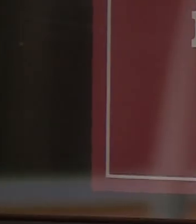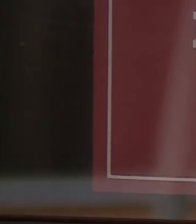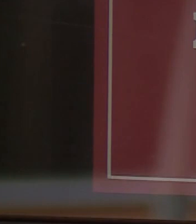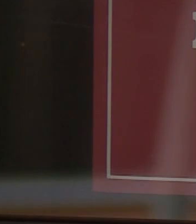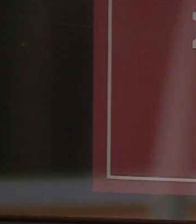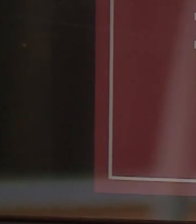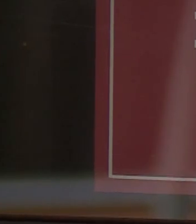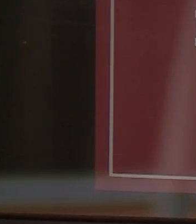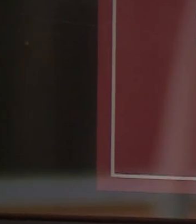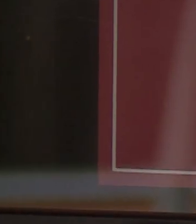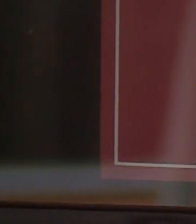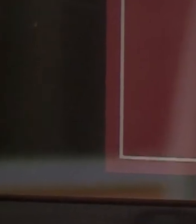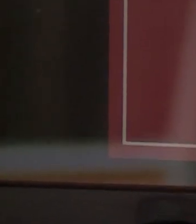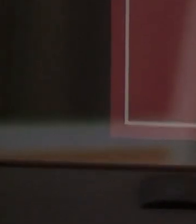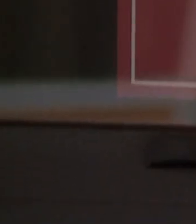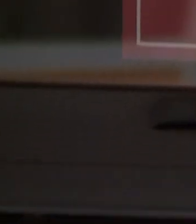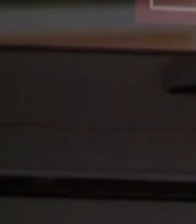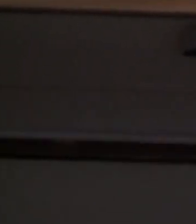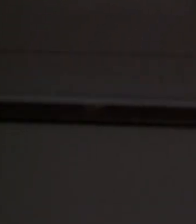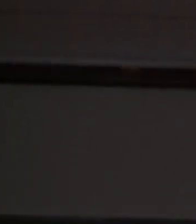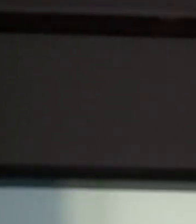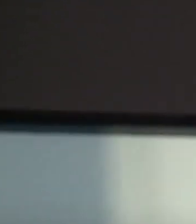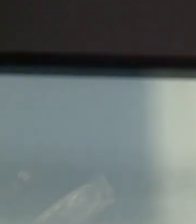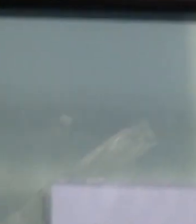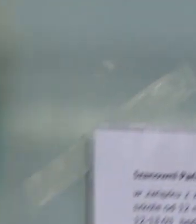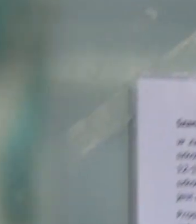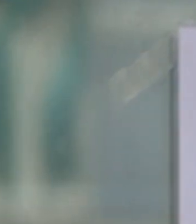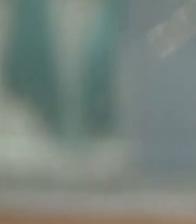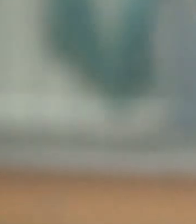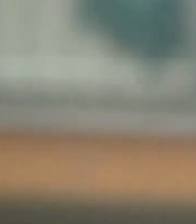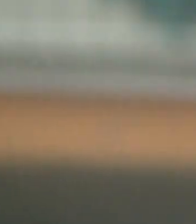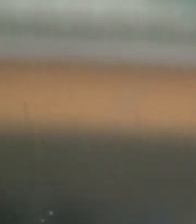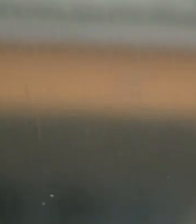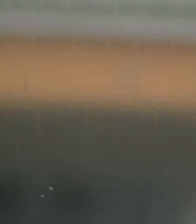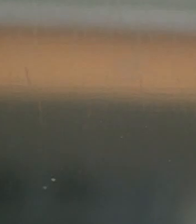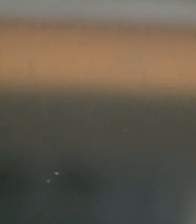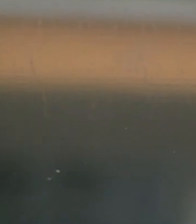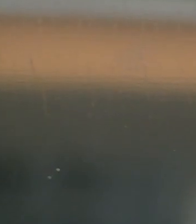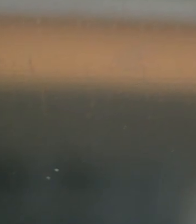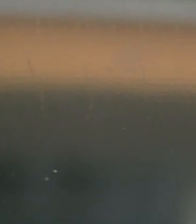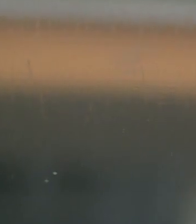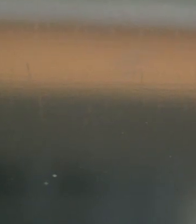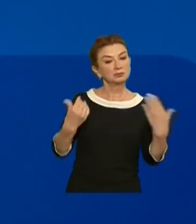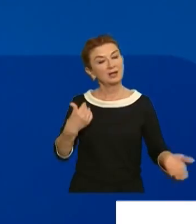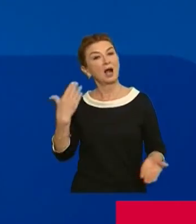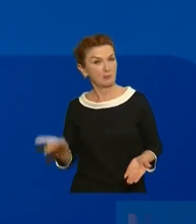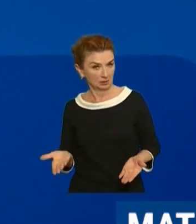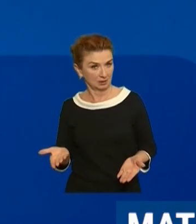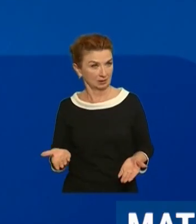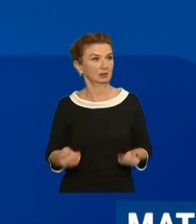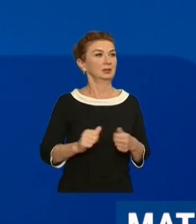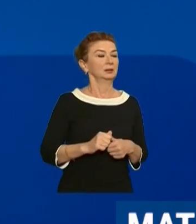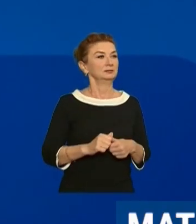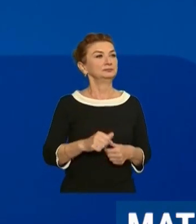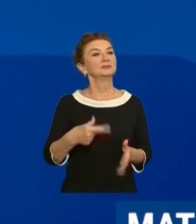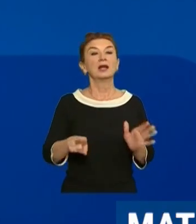elementami zajęć edukacyjnych, ale jak mówił premier, decyzja o powrocie dziecka do szkoły będzie zależała wyłącznie od rodziców. Dla tych z Państwa,